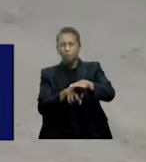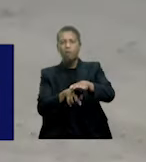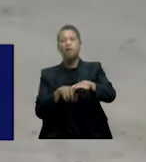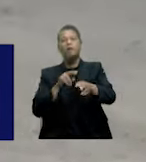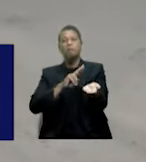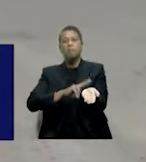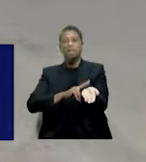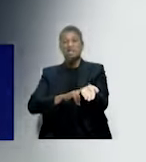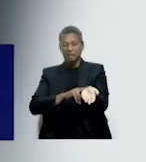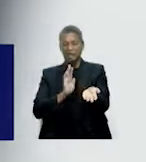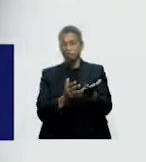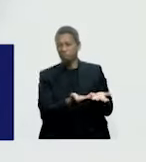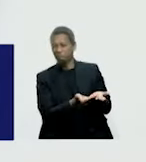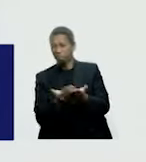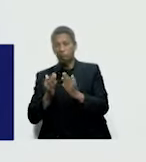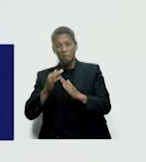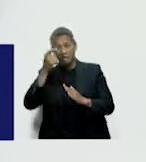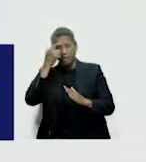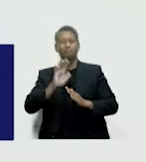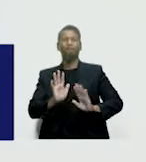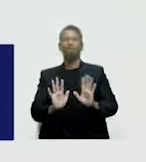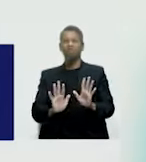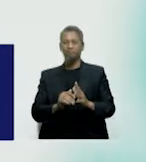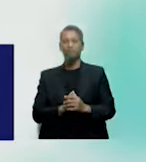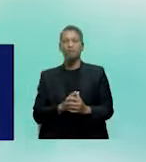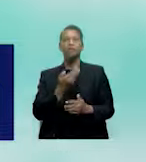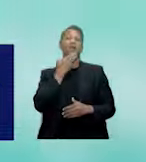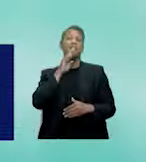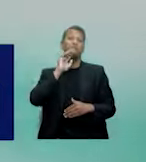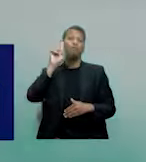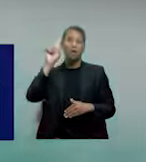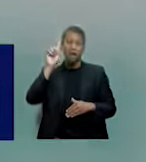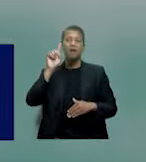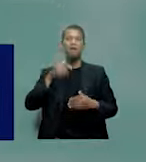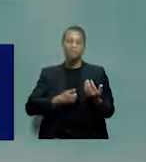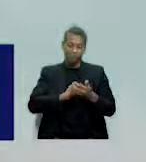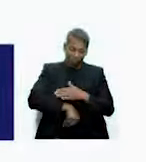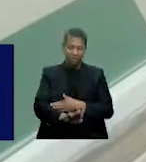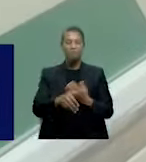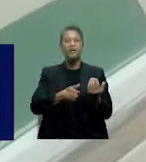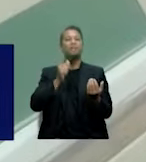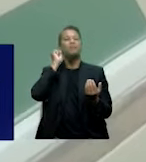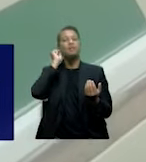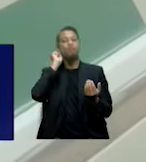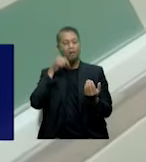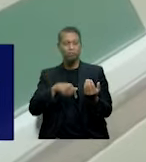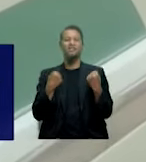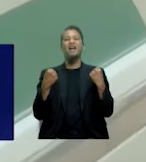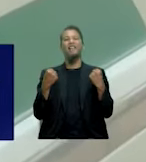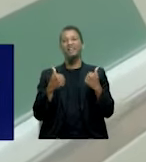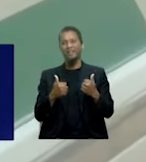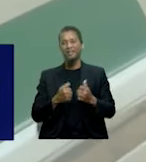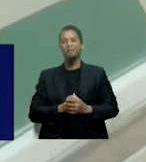sakit. Beruntung bayi perempuan berhasil dilahirkan dalam kondisi sehat. Gimana, selamat atau gimana?